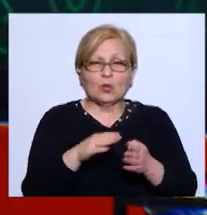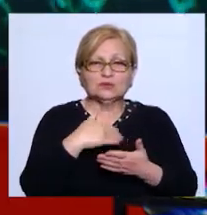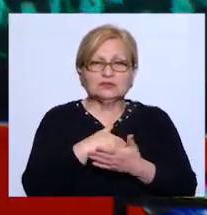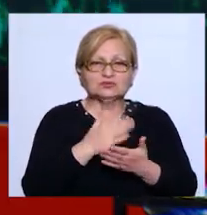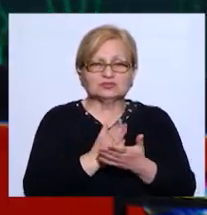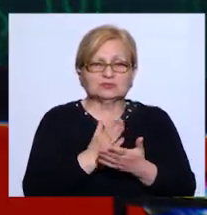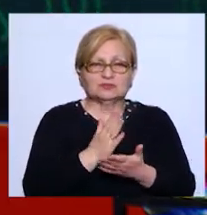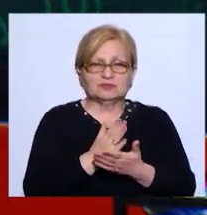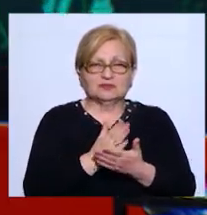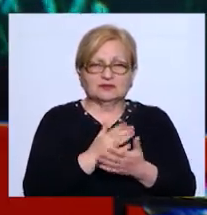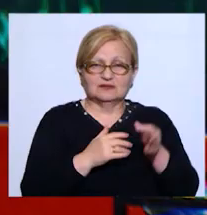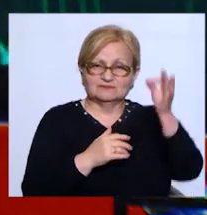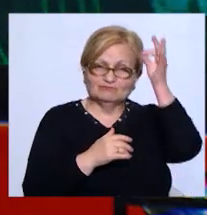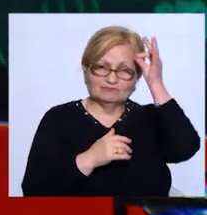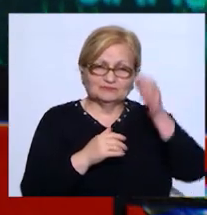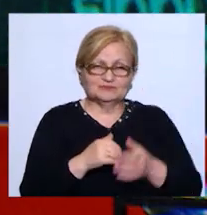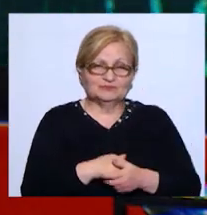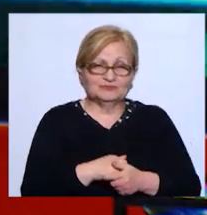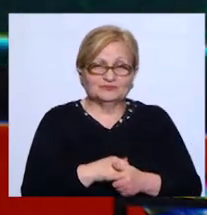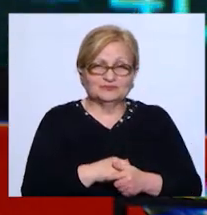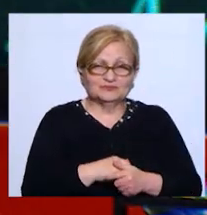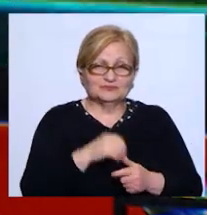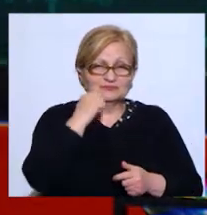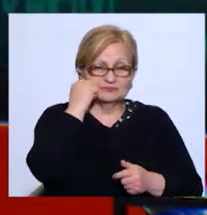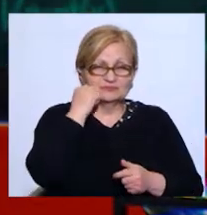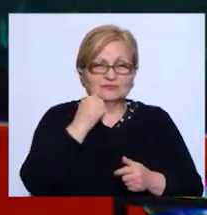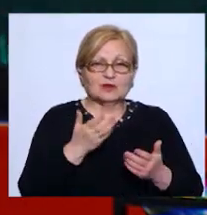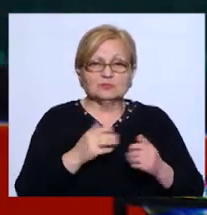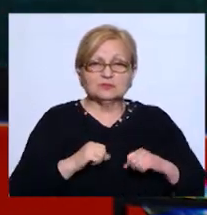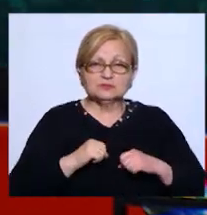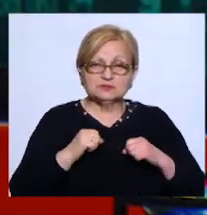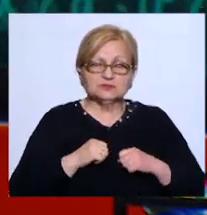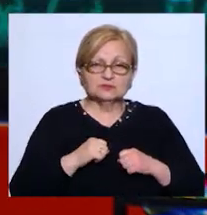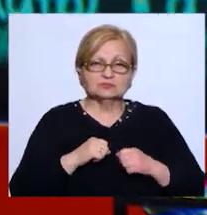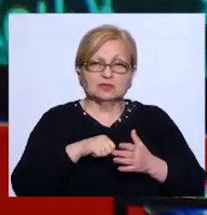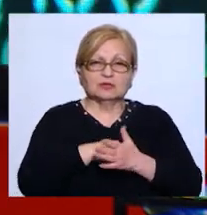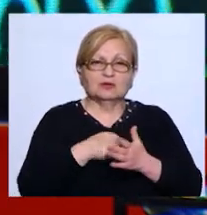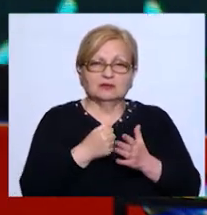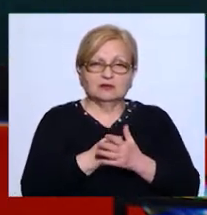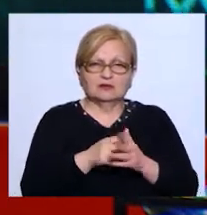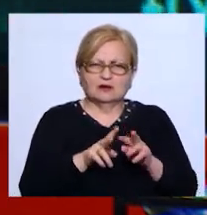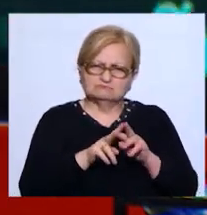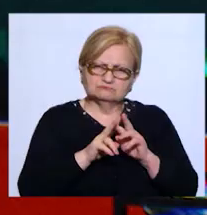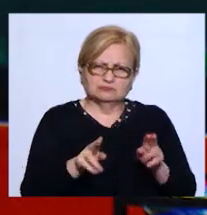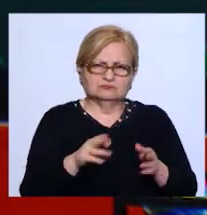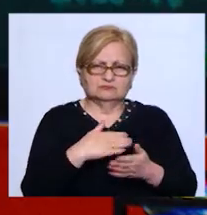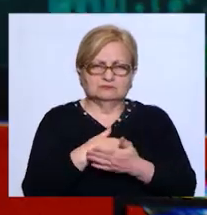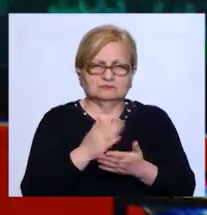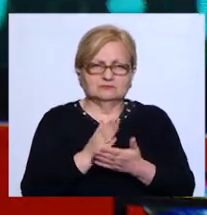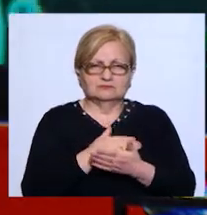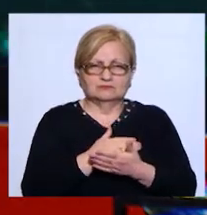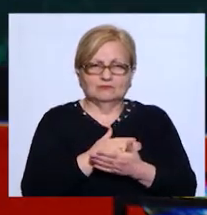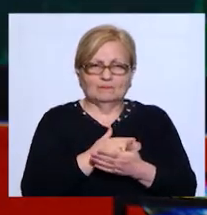არის გაჭრილი. გაგვახსენდა ხომ ბებია, რომელიც ცდილობს, რომ ხაჭაპური დაჭრას ტოლ ნაჭრებად. ასე